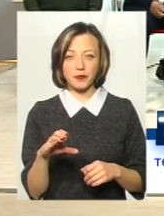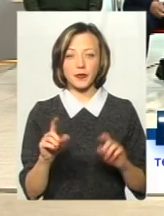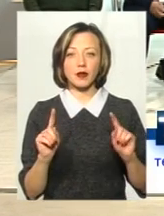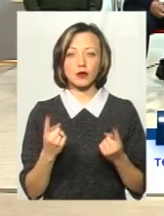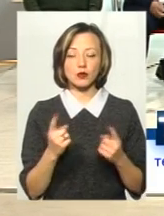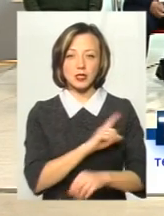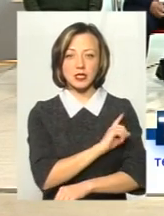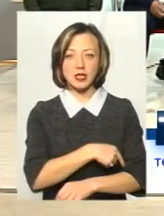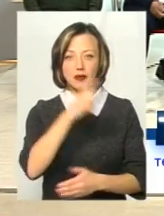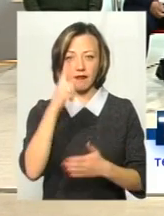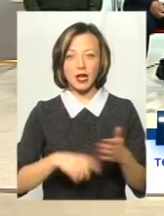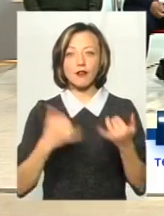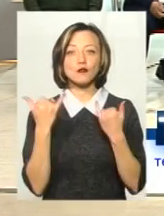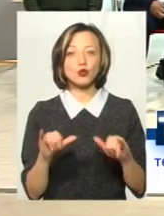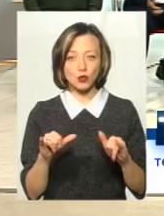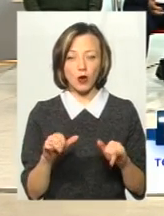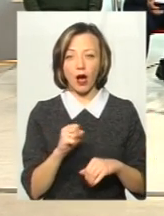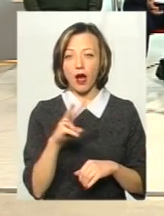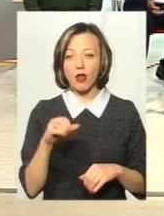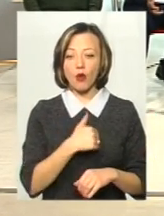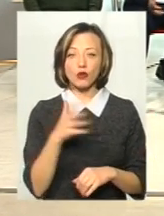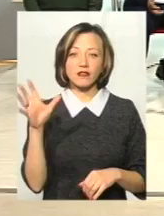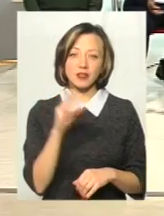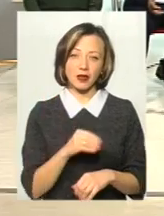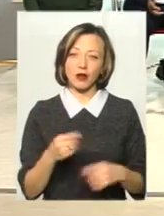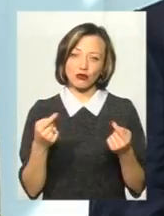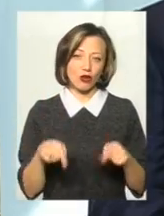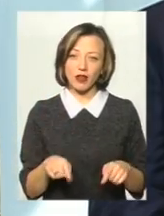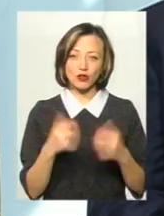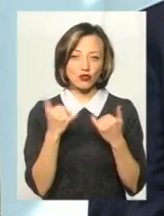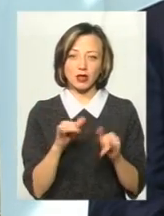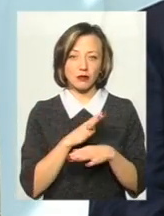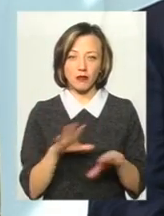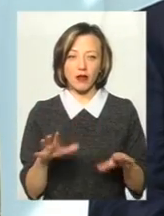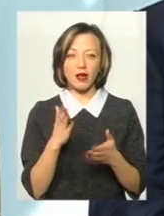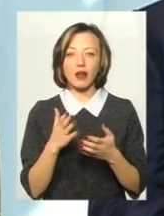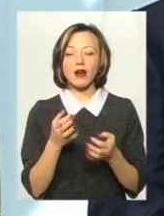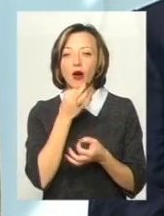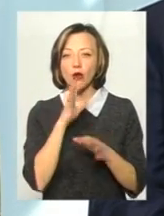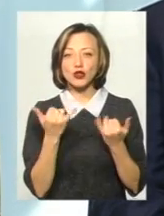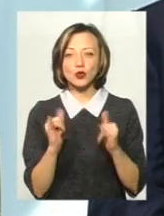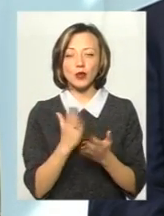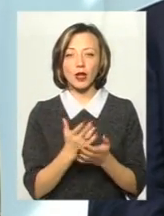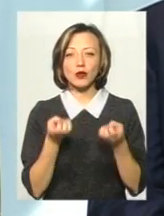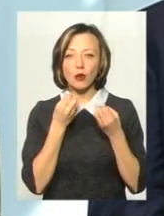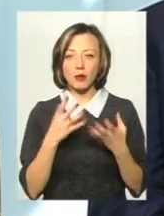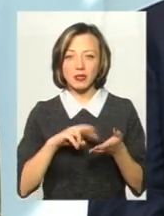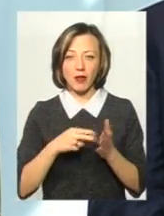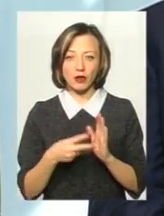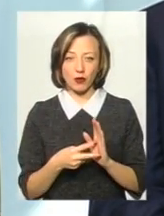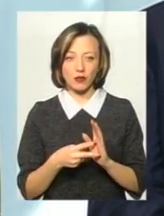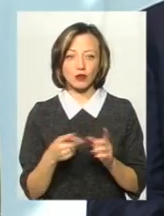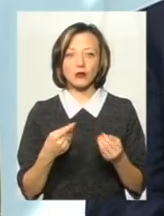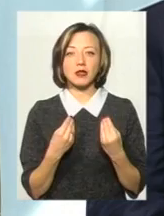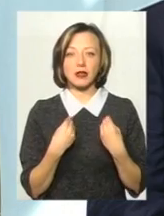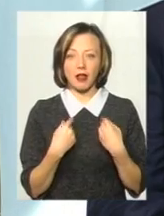дуже сильно вірять в чудо. Але хочу всіх розчарувати, чудес не буває, всяке чудо є добре спланованим. І тому, знаєте, дуже часто, що